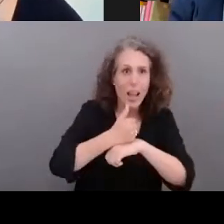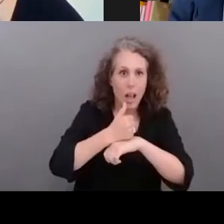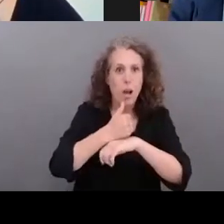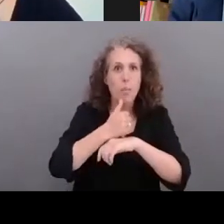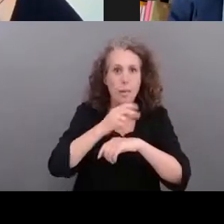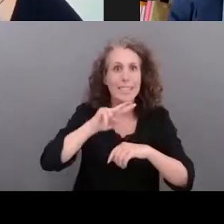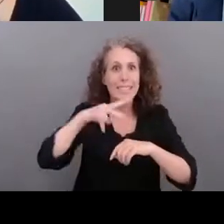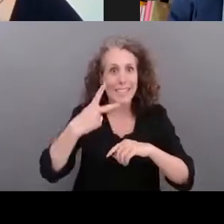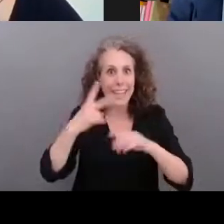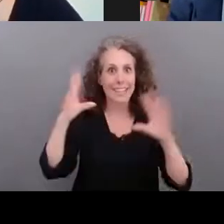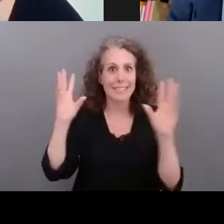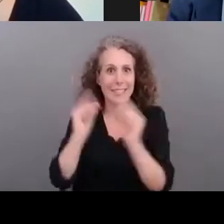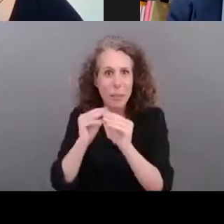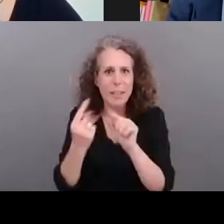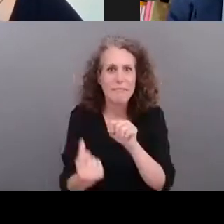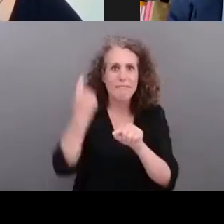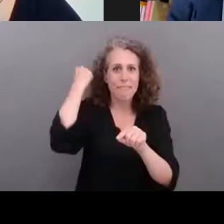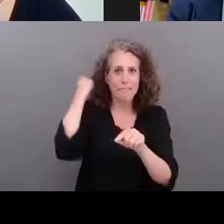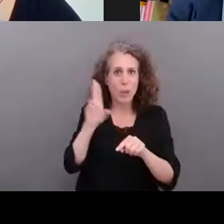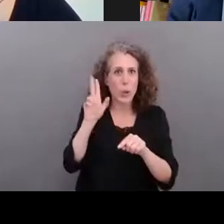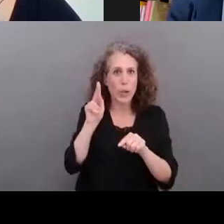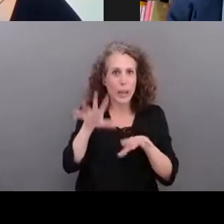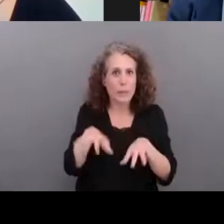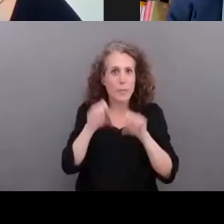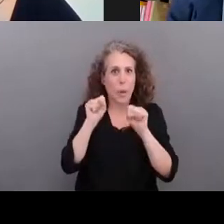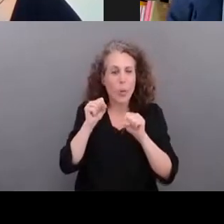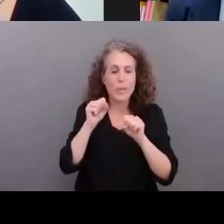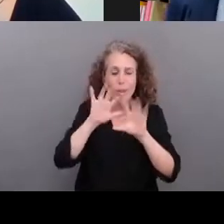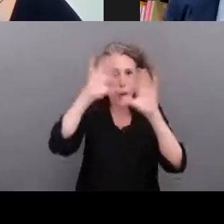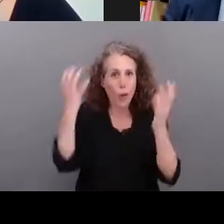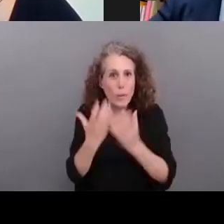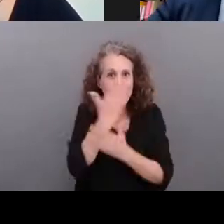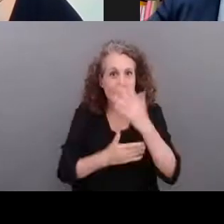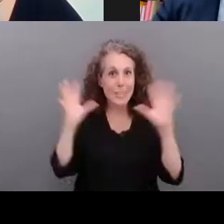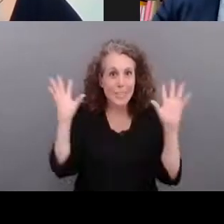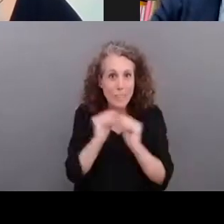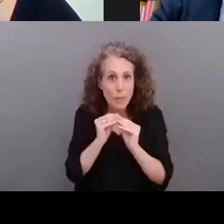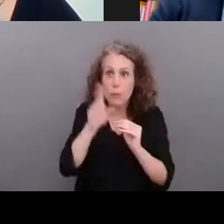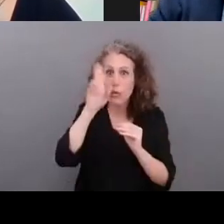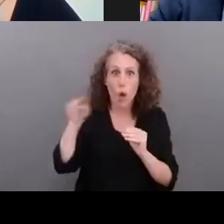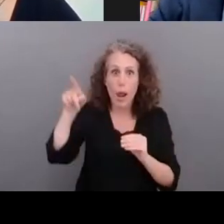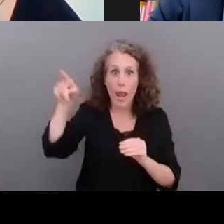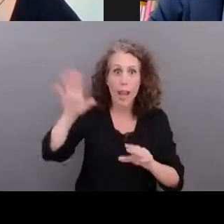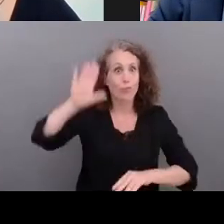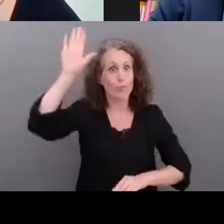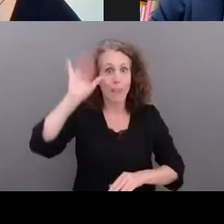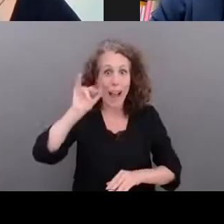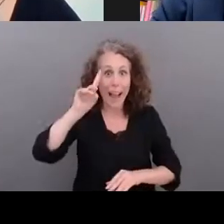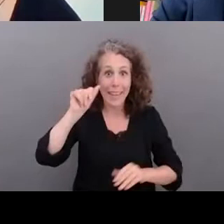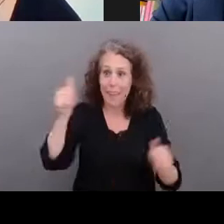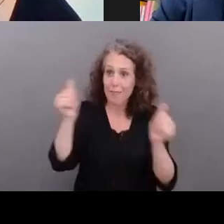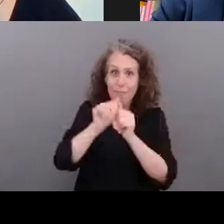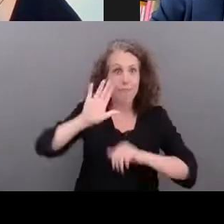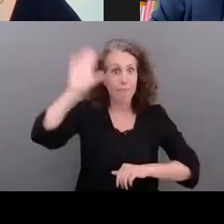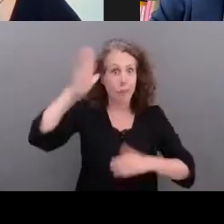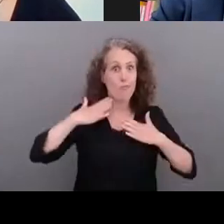de suivi au sommet pour les personnes handicapées, ce qui a eu lieu il y a quelques années au Royaume-Uni. Est-ce que vous pouvez nous dire quels